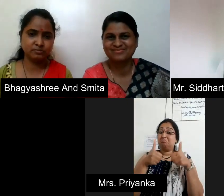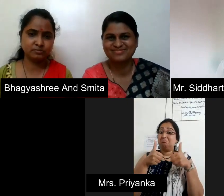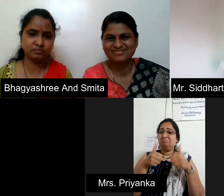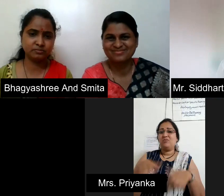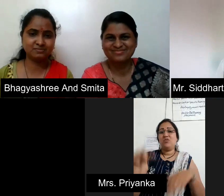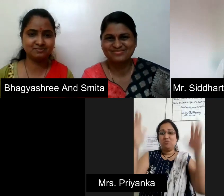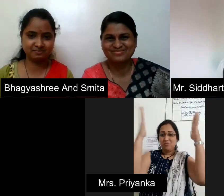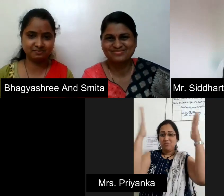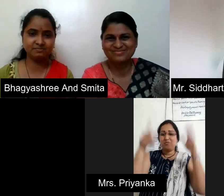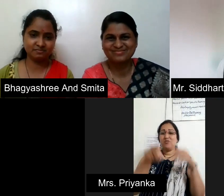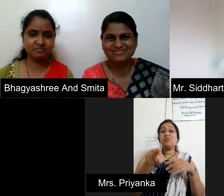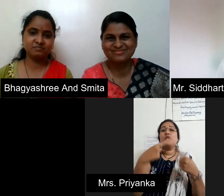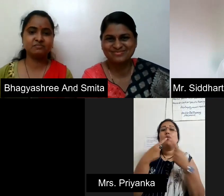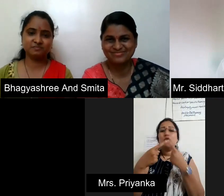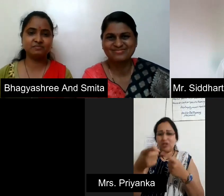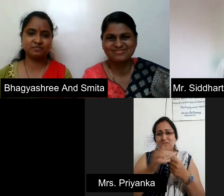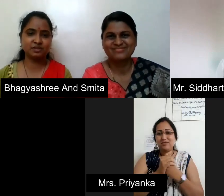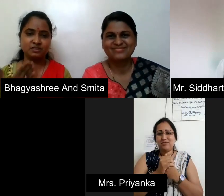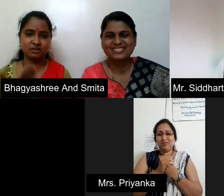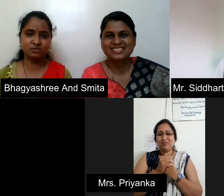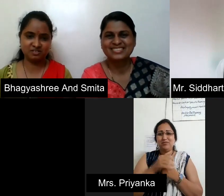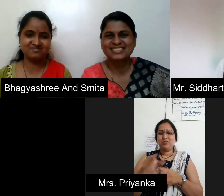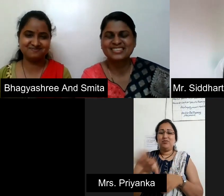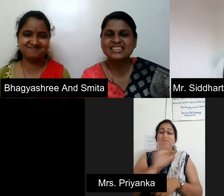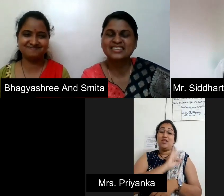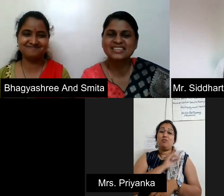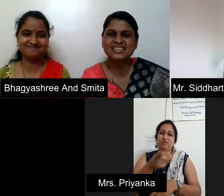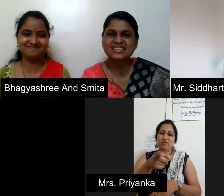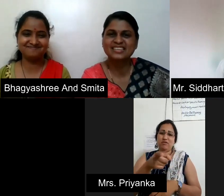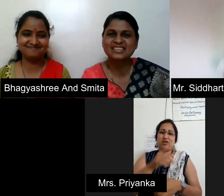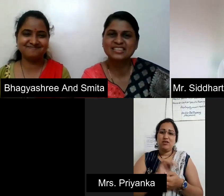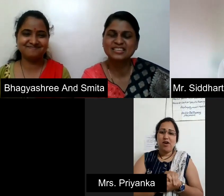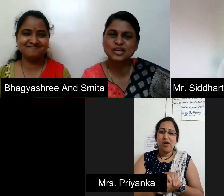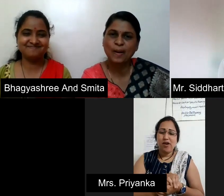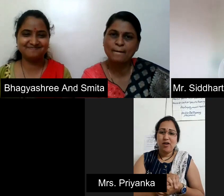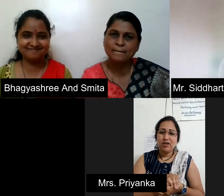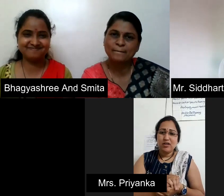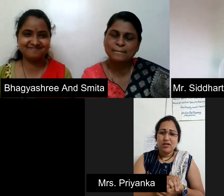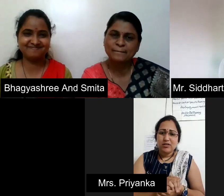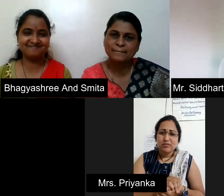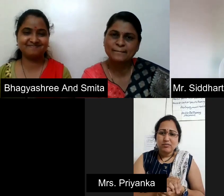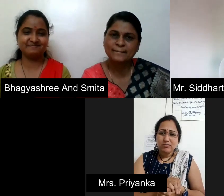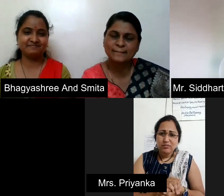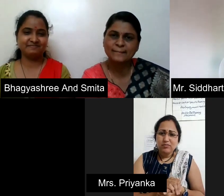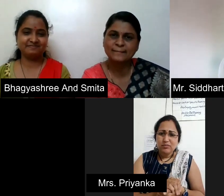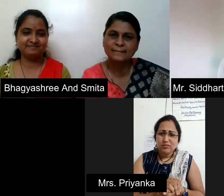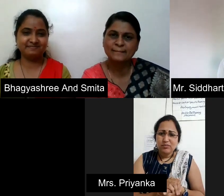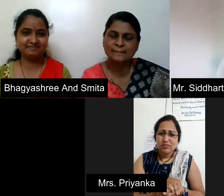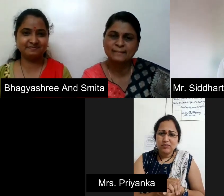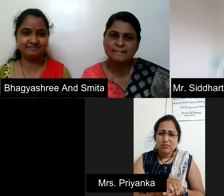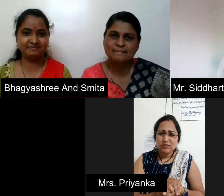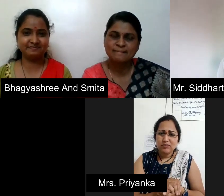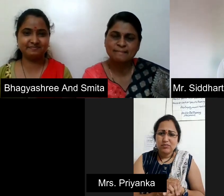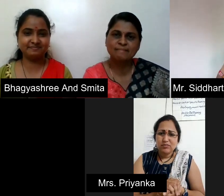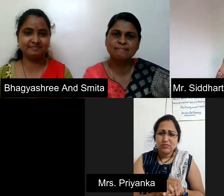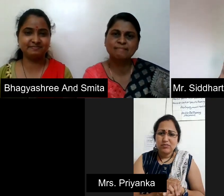बढ़िया काम आप कर रही हैं। तो एक चीज बताइए कि आपको ये एसेस ऑफ